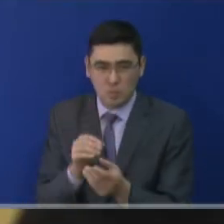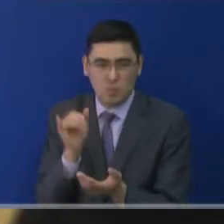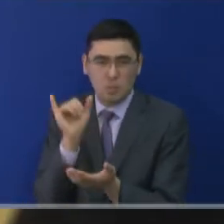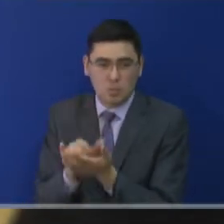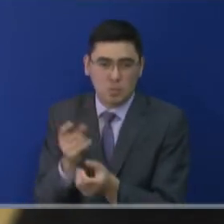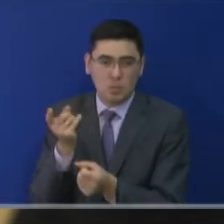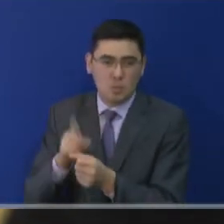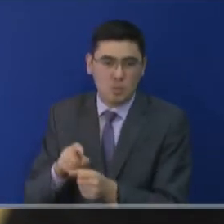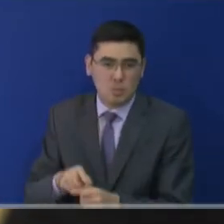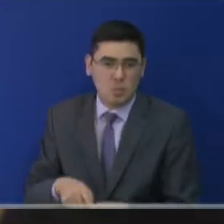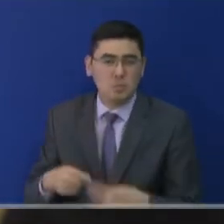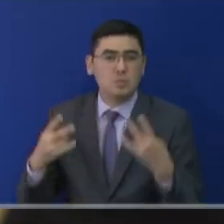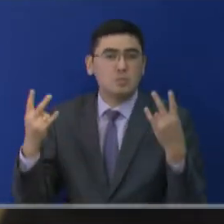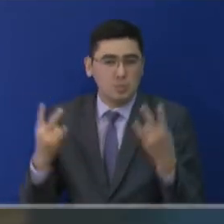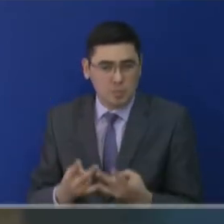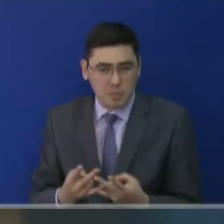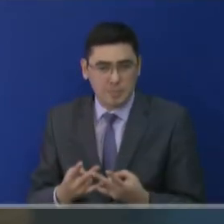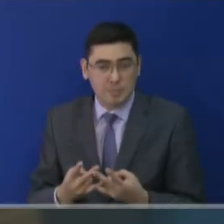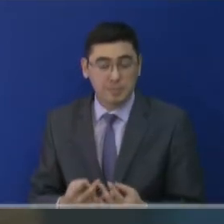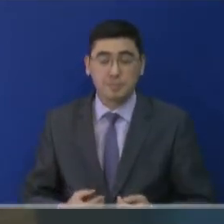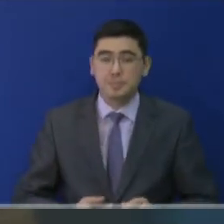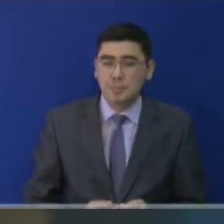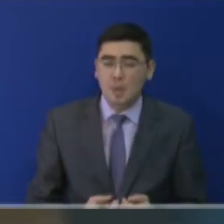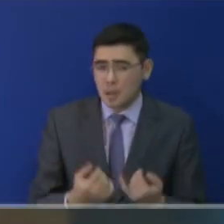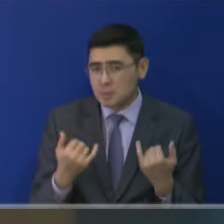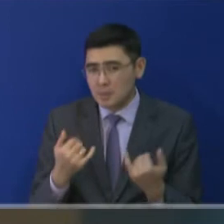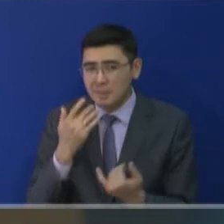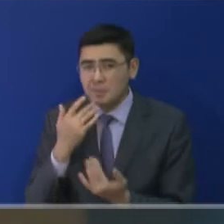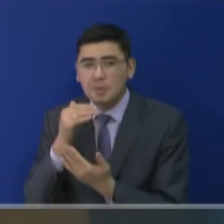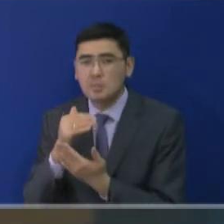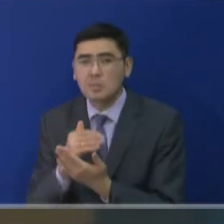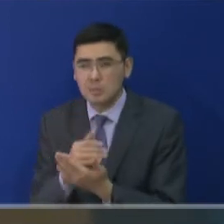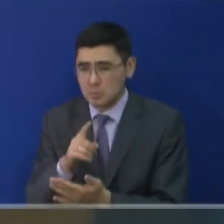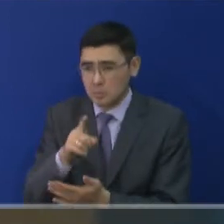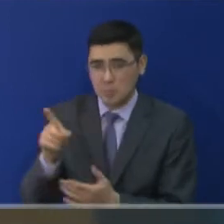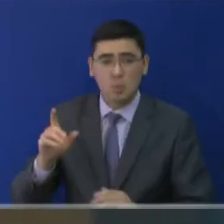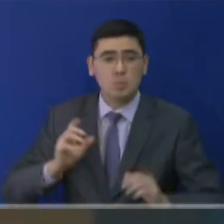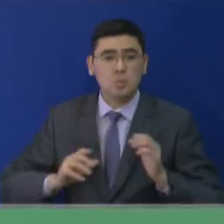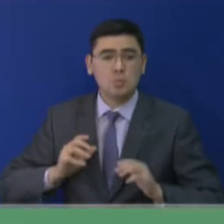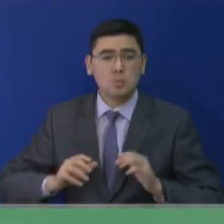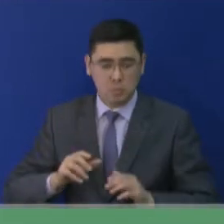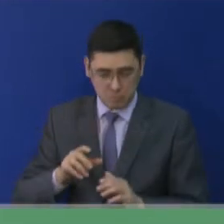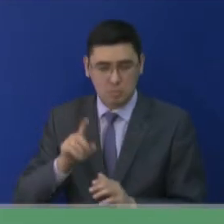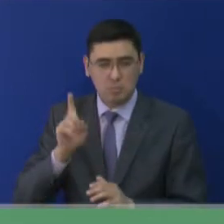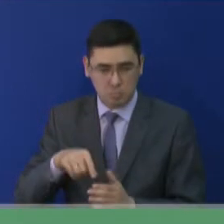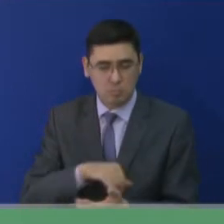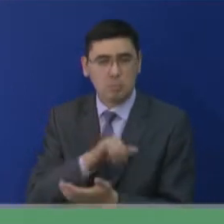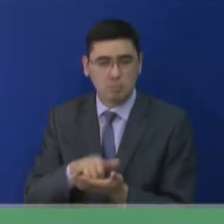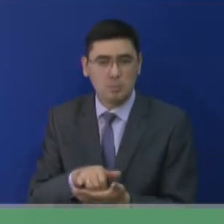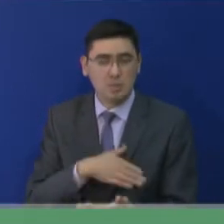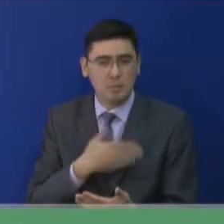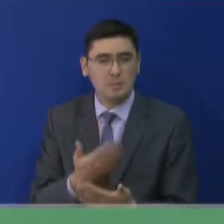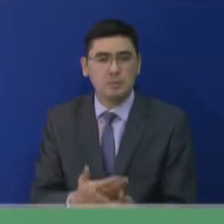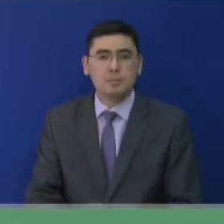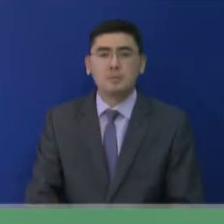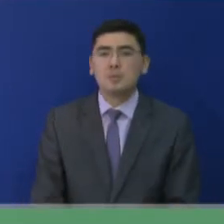мекемені көрсетуі тиіс. Айта кетерлігі, бүгінгі таңда қосымшаны студенттерді белсенді қолданады. Я студентка, учусь за